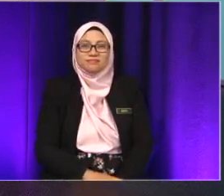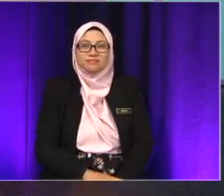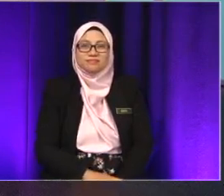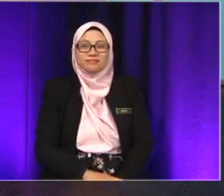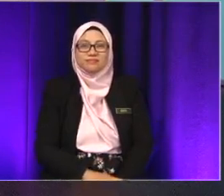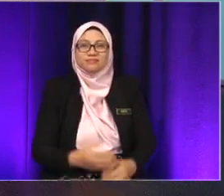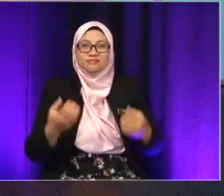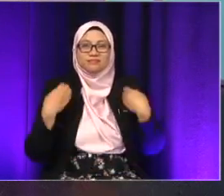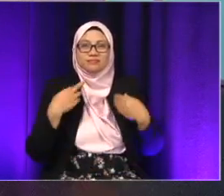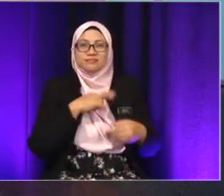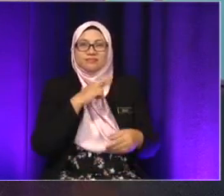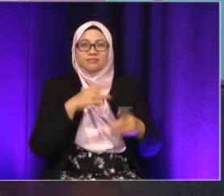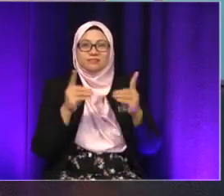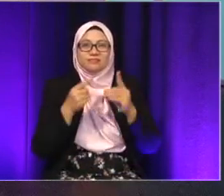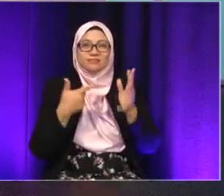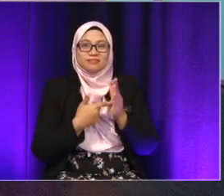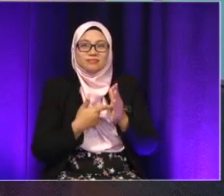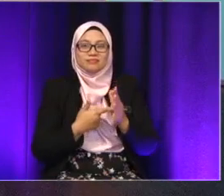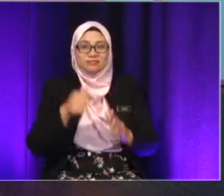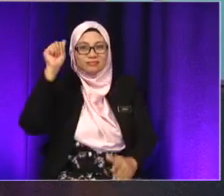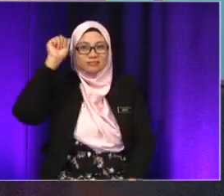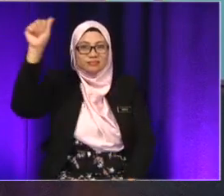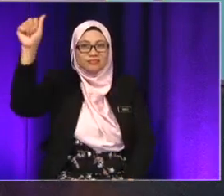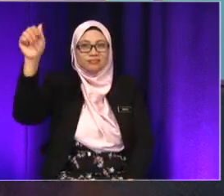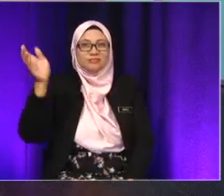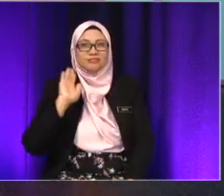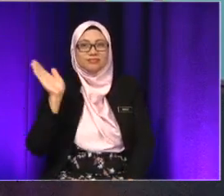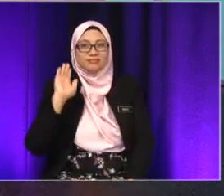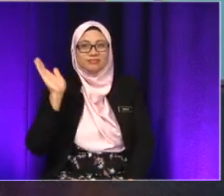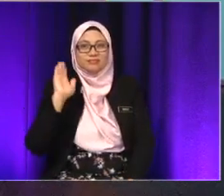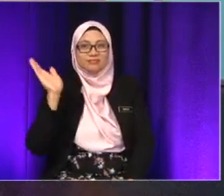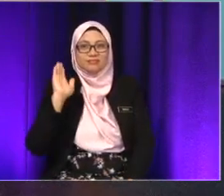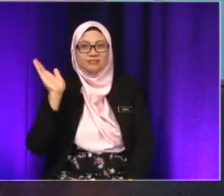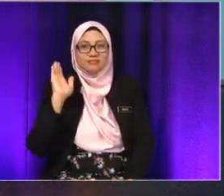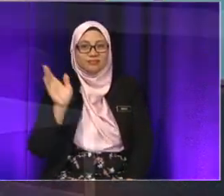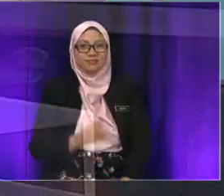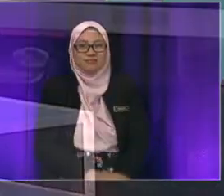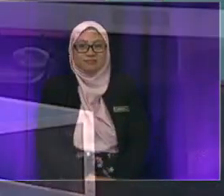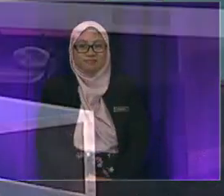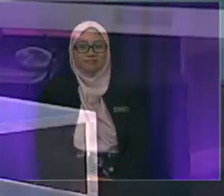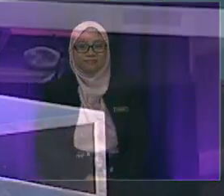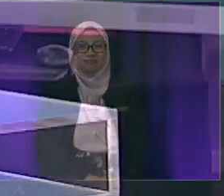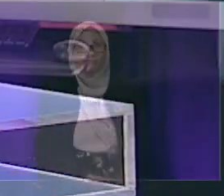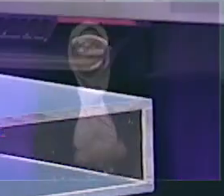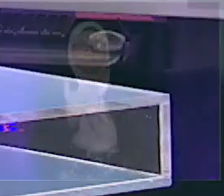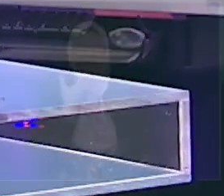kita jumpa lagi. Assalamualaikum warahmatullahi wabarakatuh. Bye bye. Terima kasih.